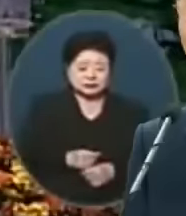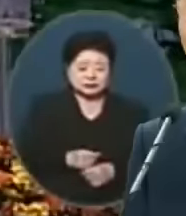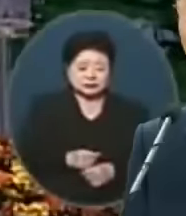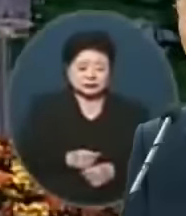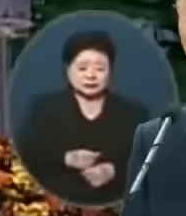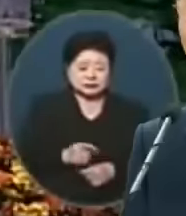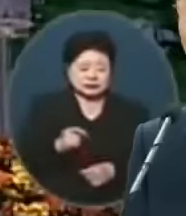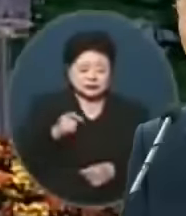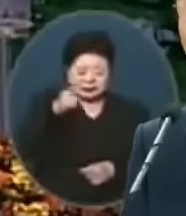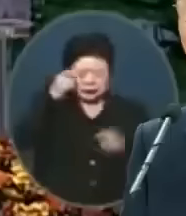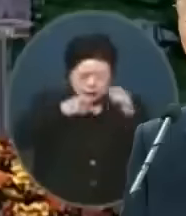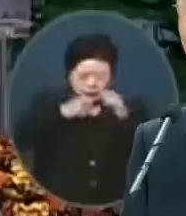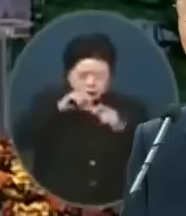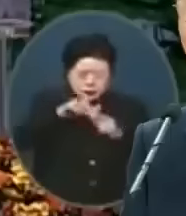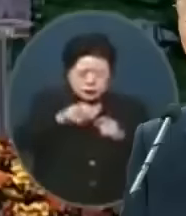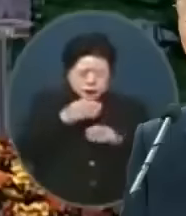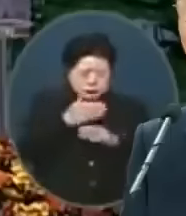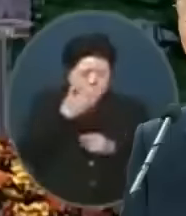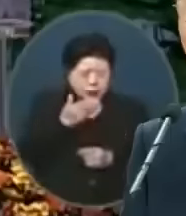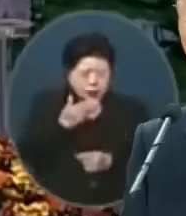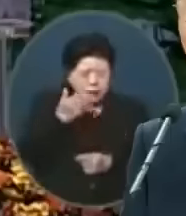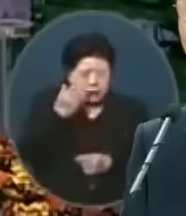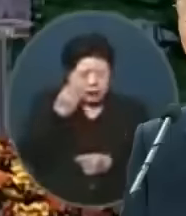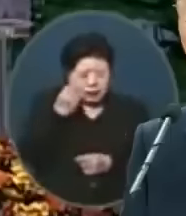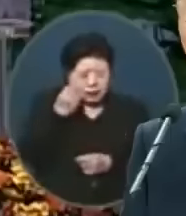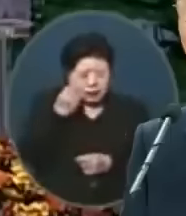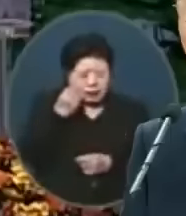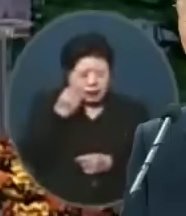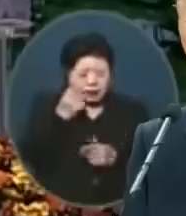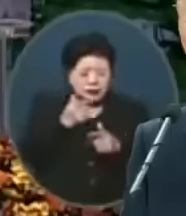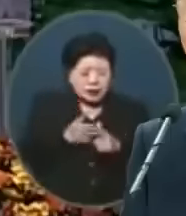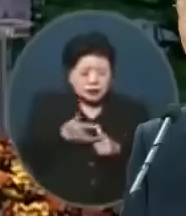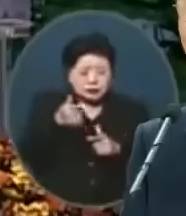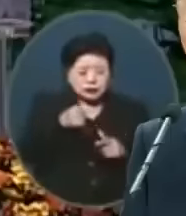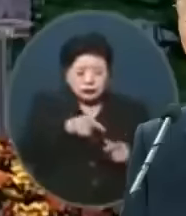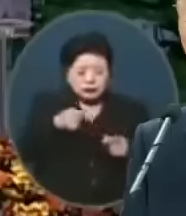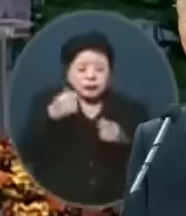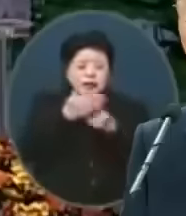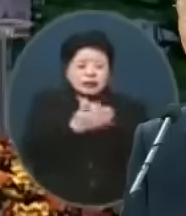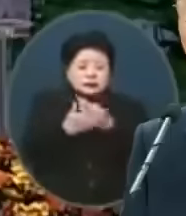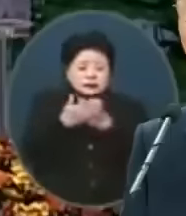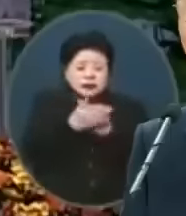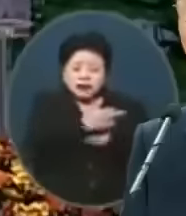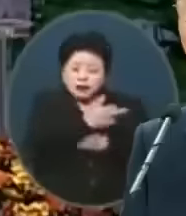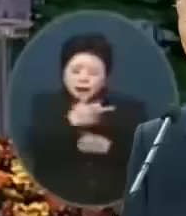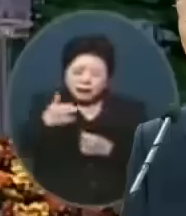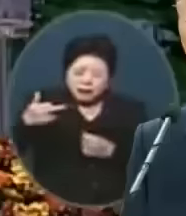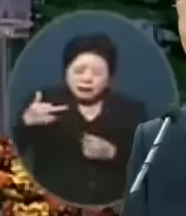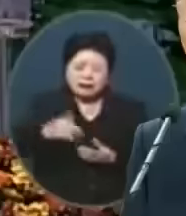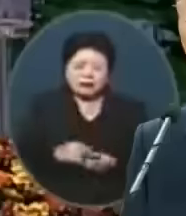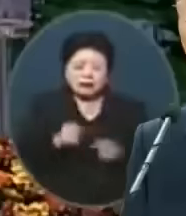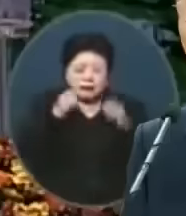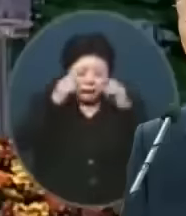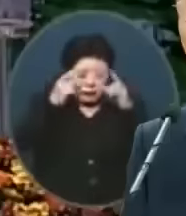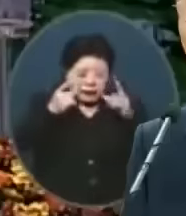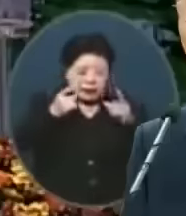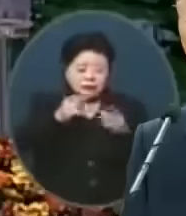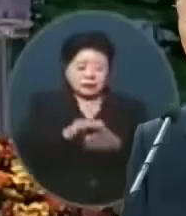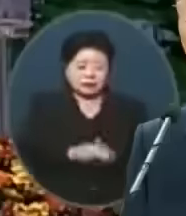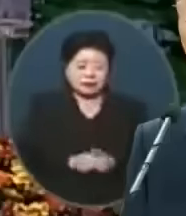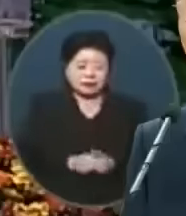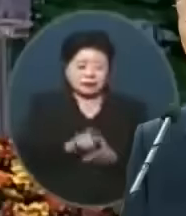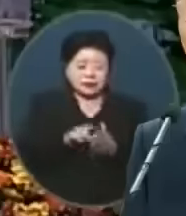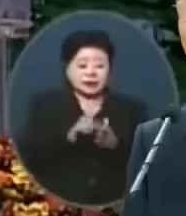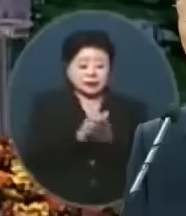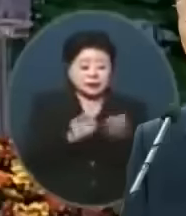극단적인 슬픔의 자리에서도 감사할 수 있는가? 예수님의 구원의 은혜가 얼마나 큰지를 깨닫게 되었고 그때부터